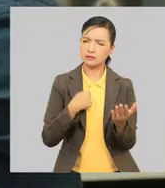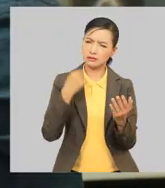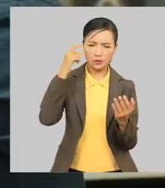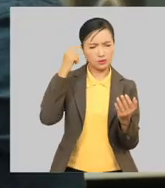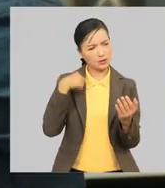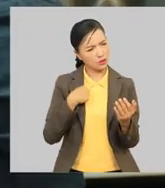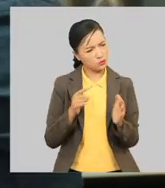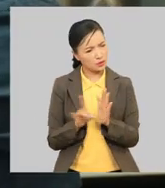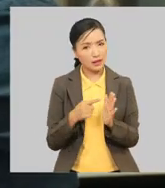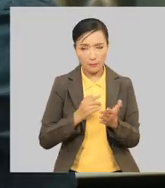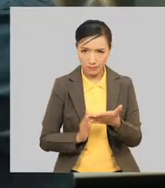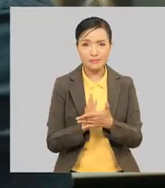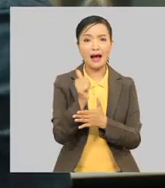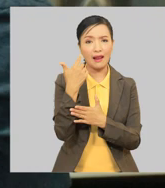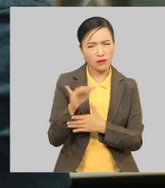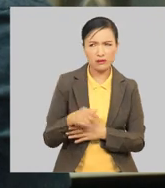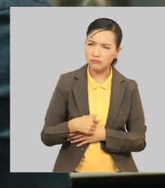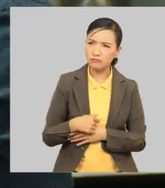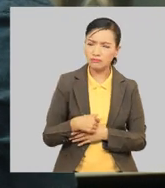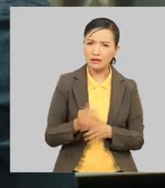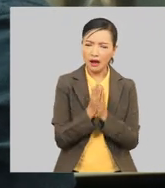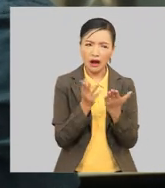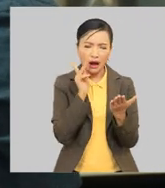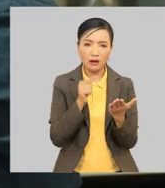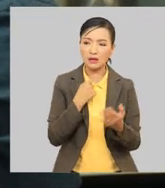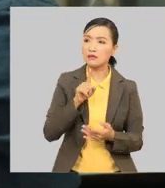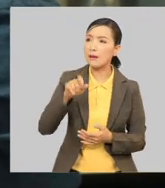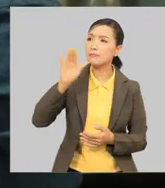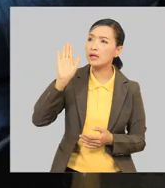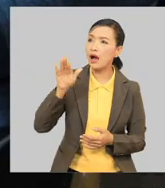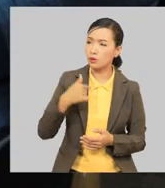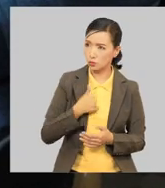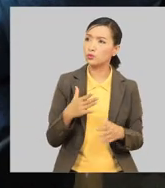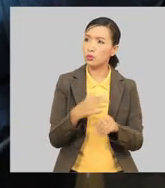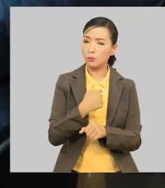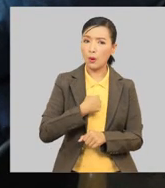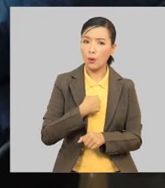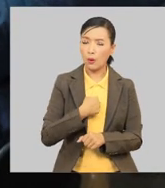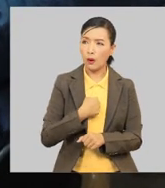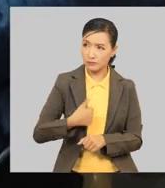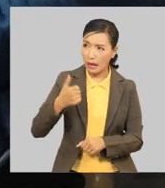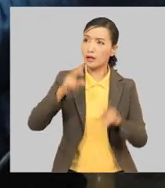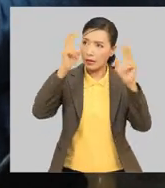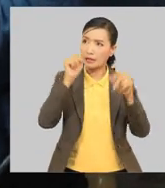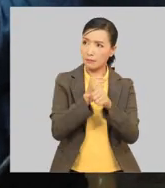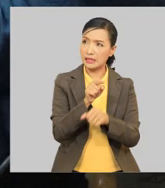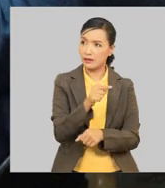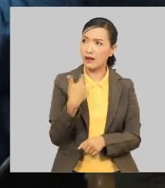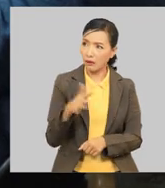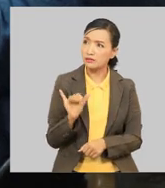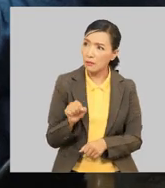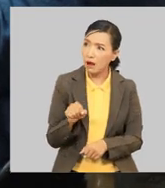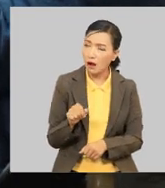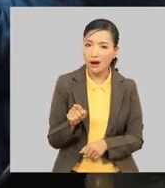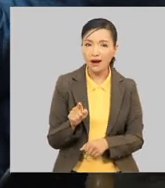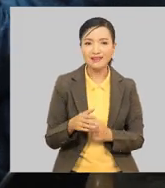จริงเราก็ยังงงๆอยู่ว่าสุดท้ายแล้วเราผ่านเกณฑ์ไหมเราจะได้อ่านไหมก็ถามว่า พี่คะสรุปว่าหนูได้ทำราย